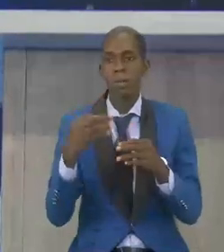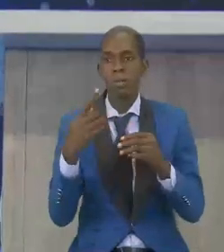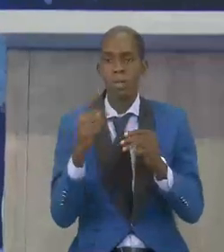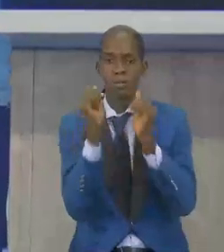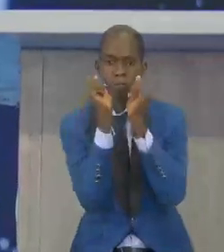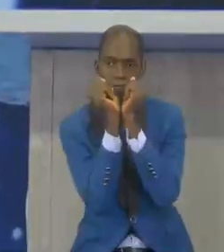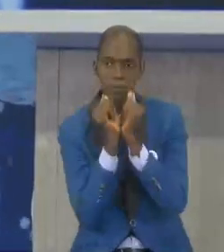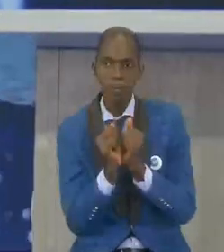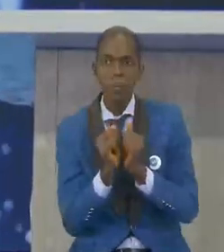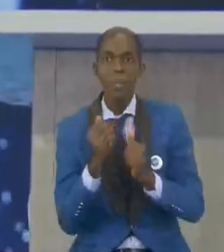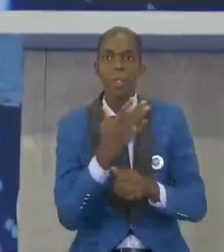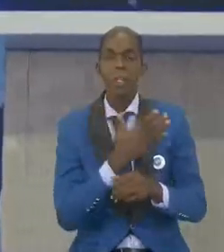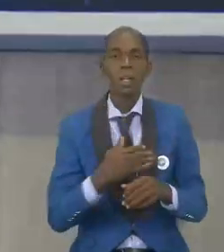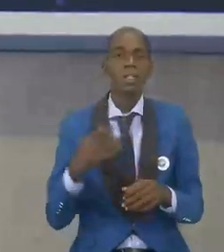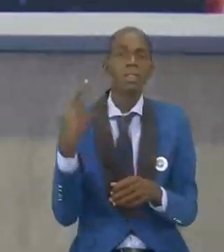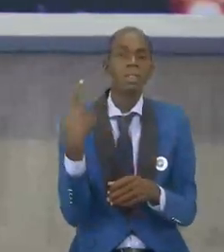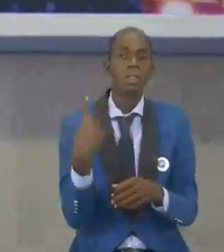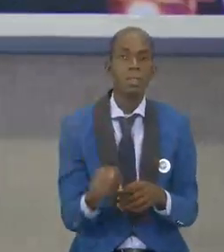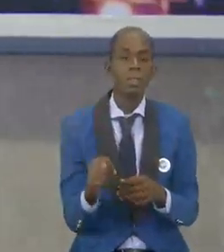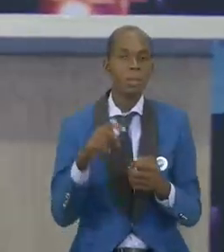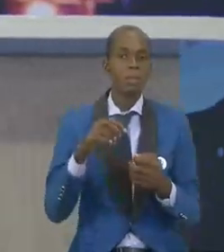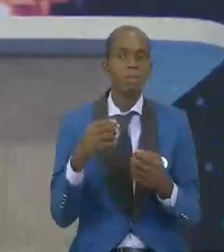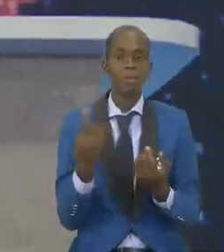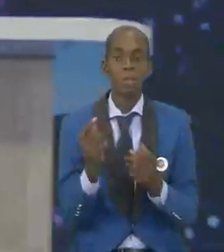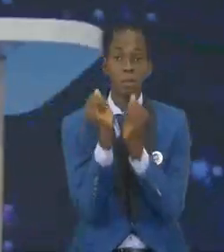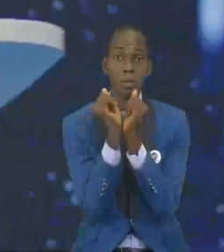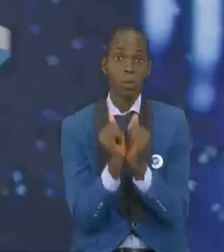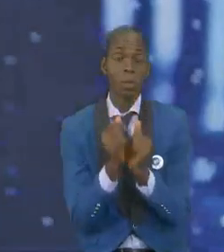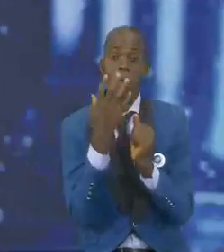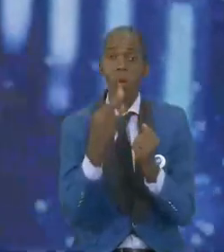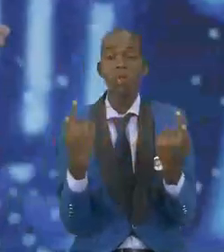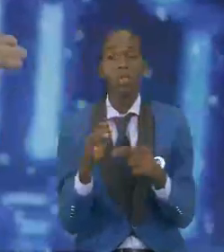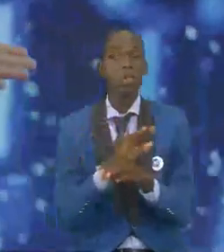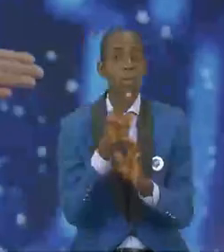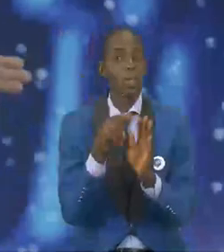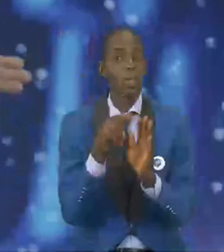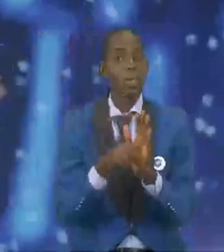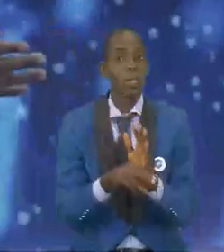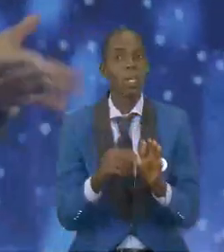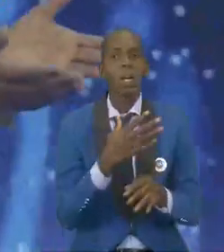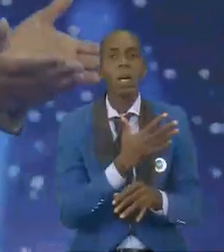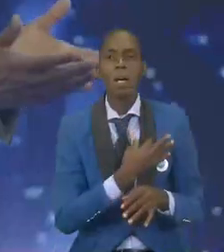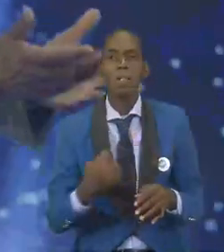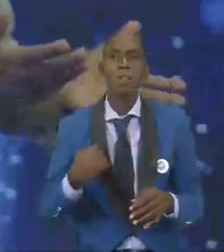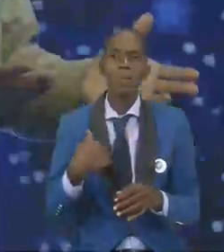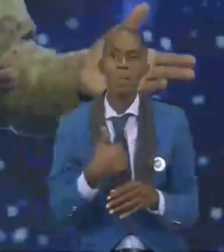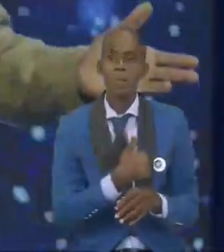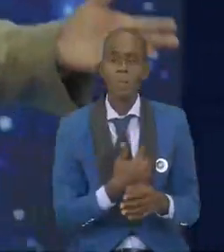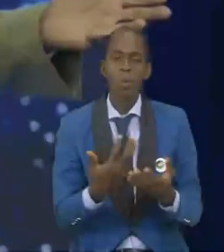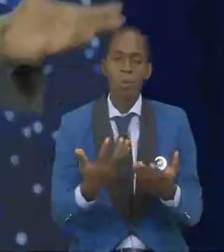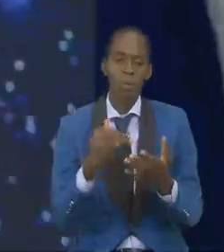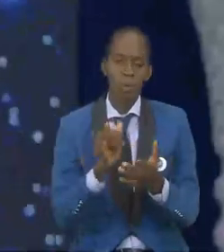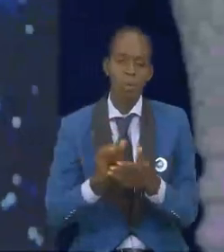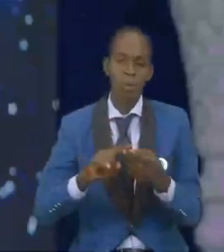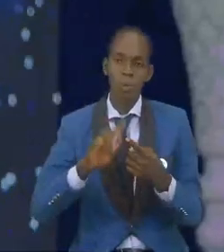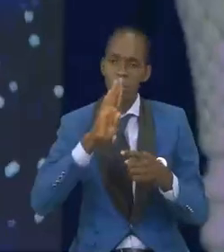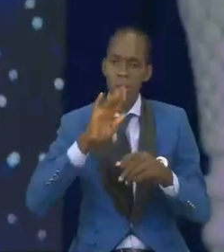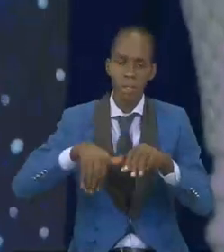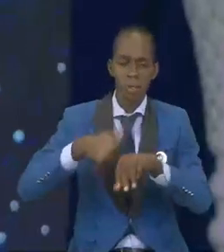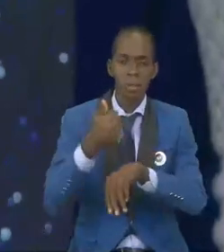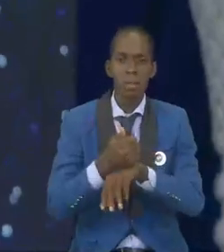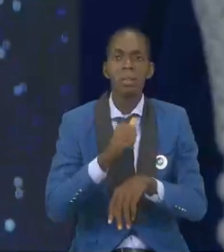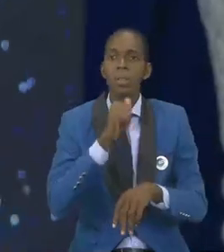l'esclavage et de la dégradation du de la vie pécheresse maintenant nous voulons que cela soit fermé